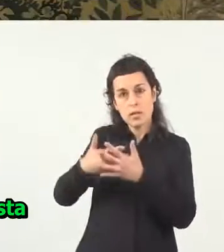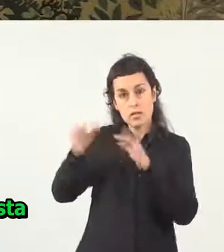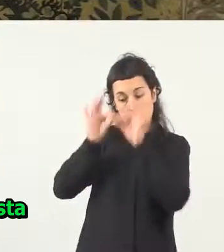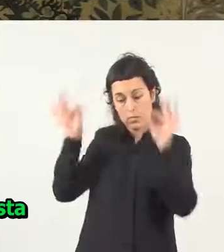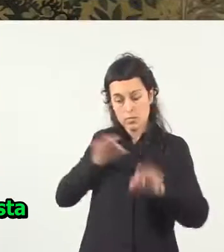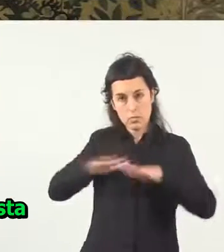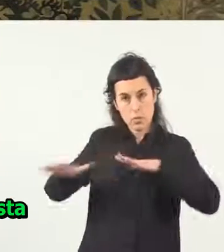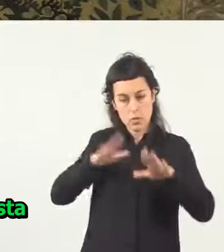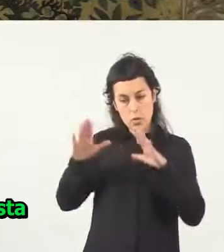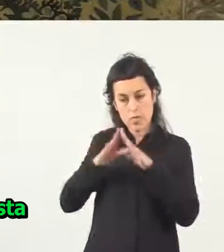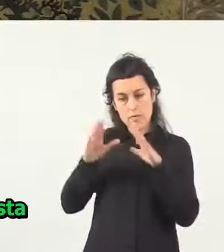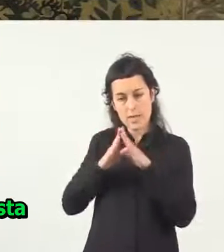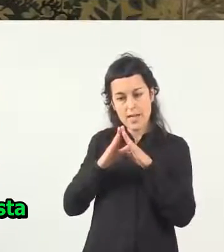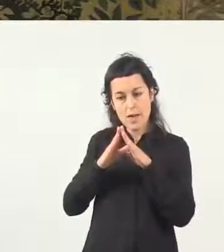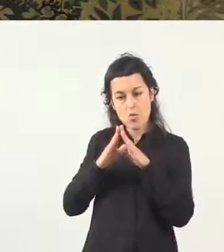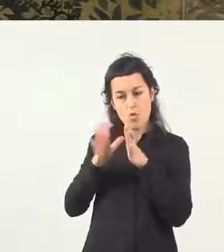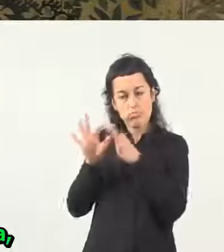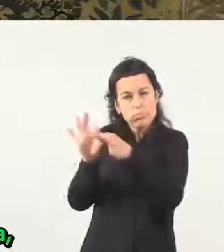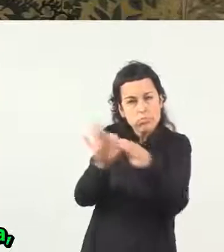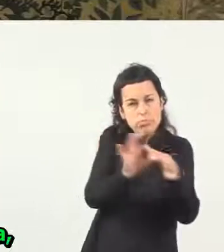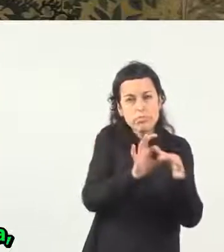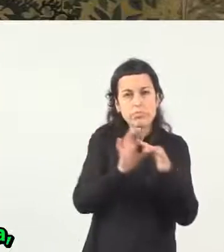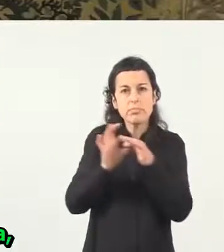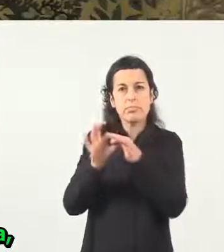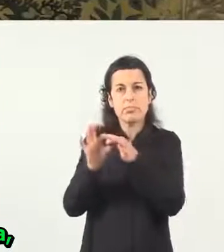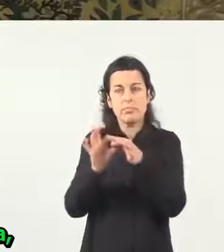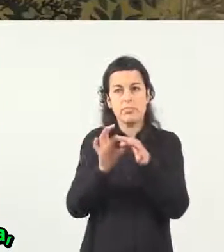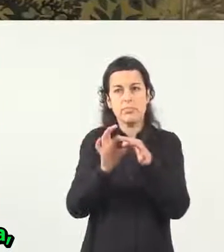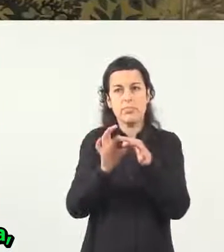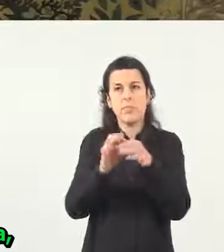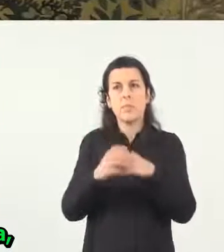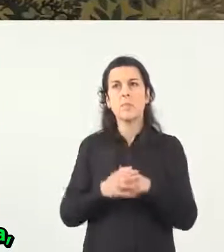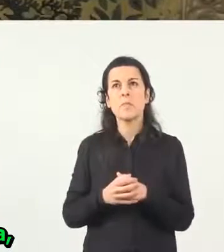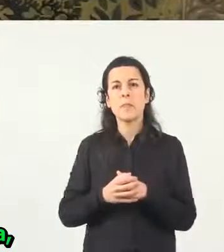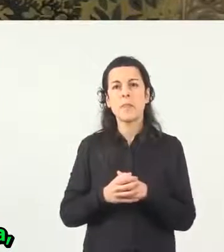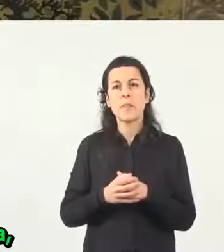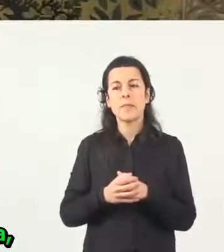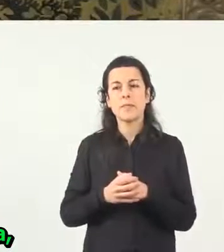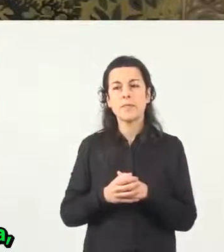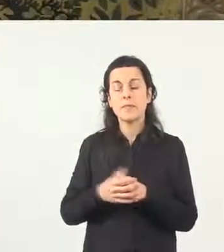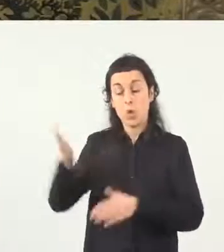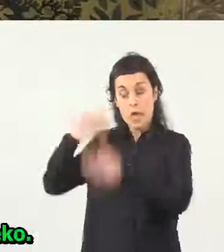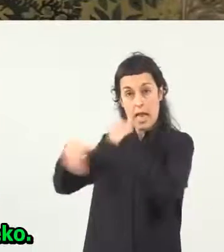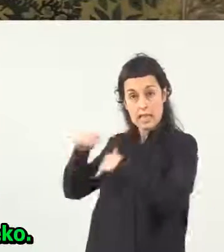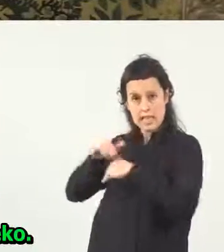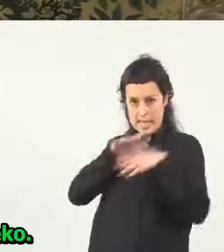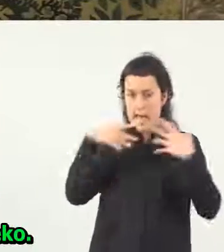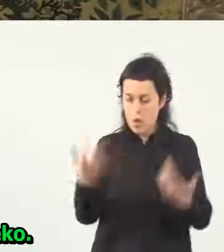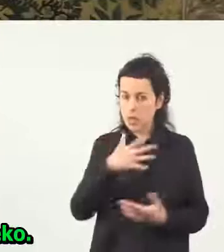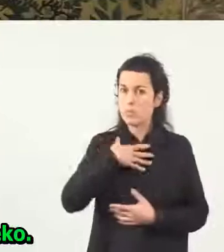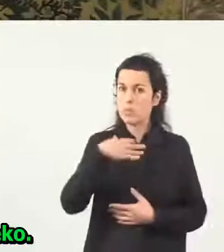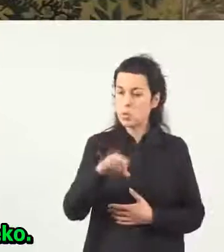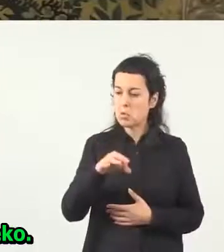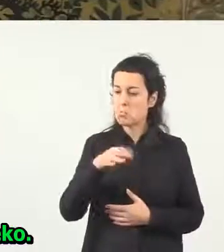Herriko mugimendu feminista nahiko unitario izan dela. Esan nahi dodana da, oso kapaz izan gara, eta gara, momentu